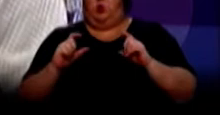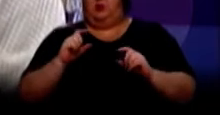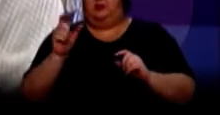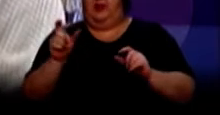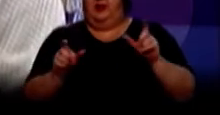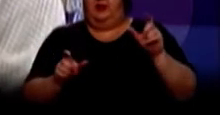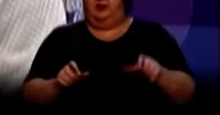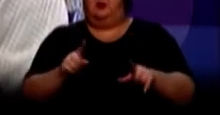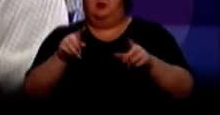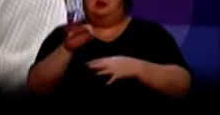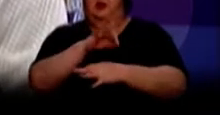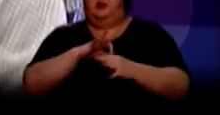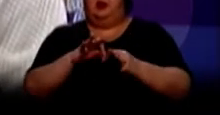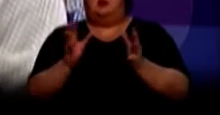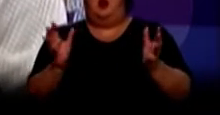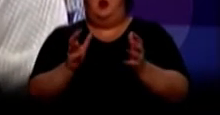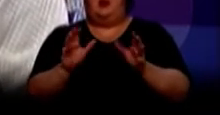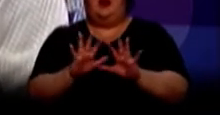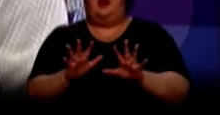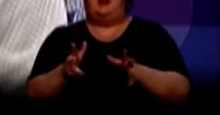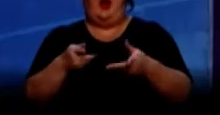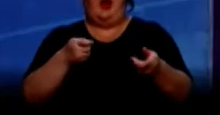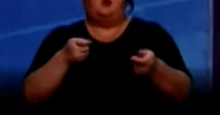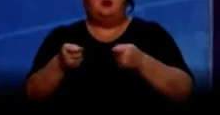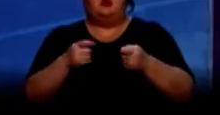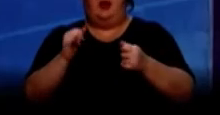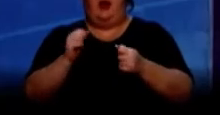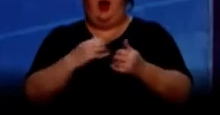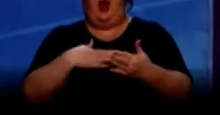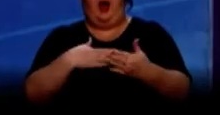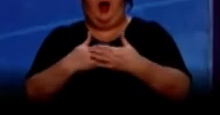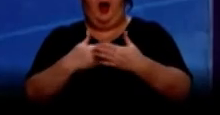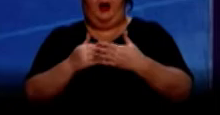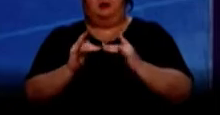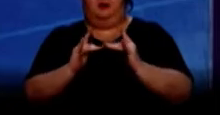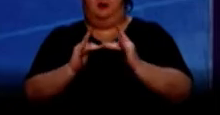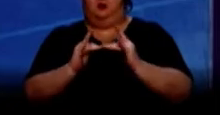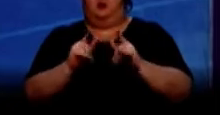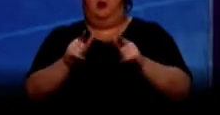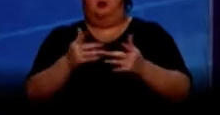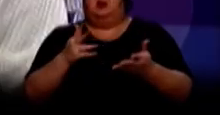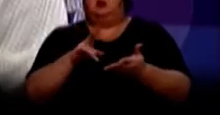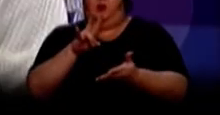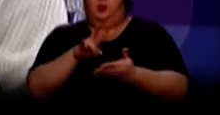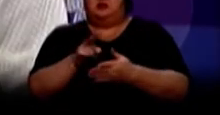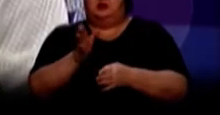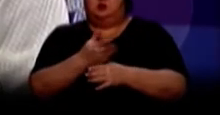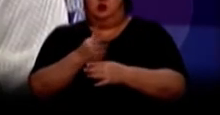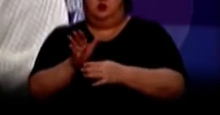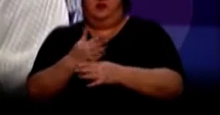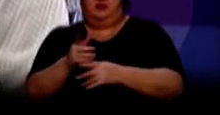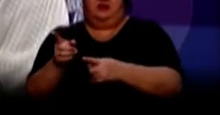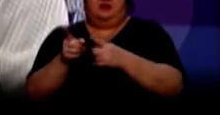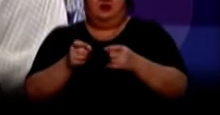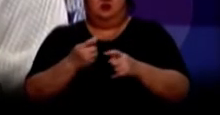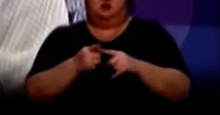цим проектом опікується не адміністрація, а, власне, актив гуртожитку. І вони, якщо постійно сортуватимуть, залучать до